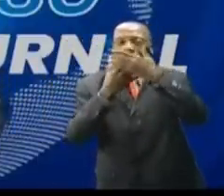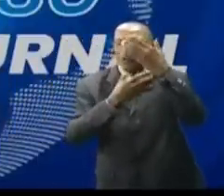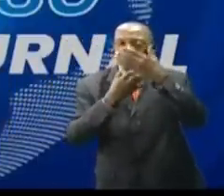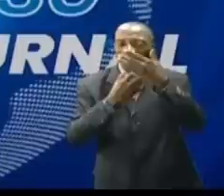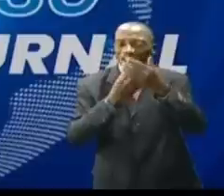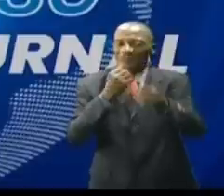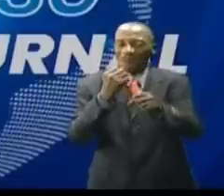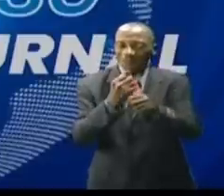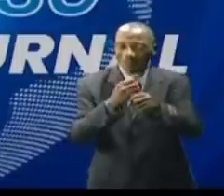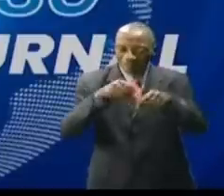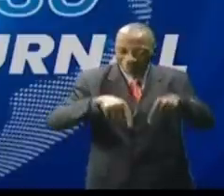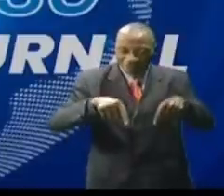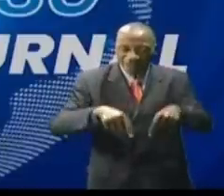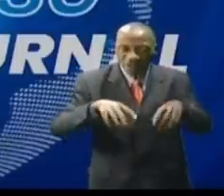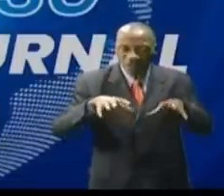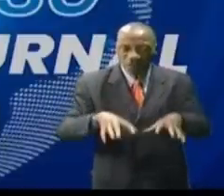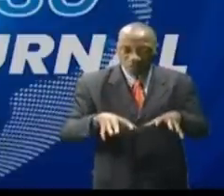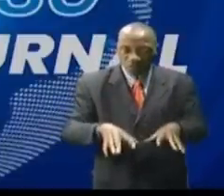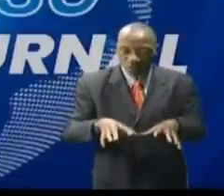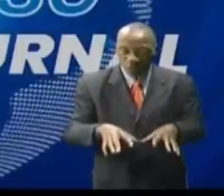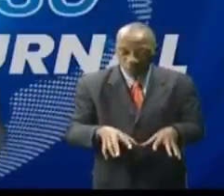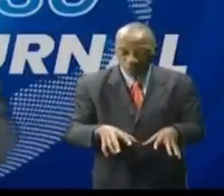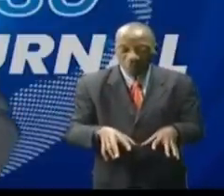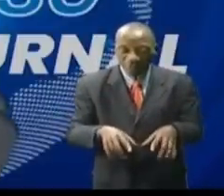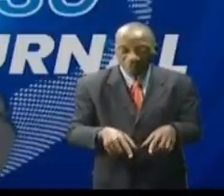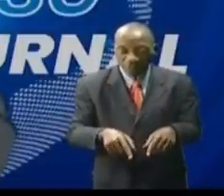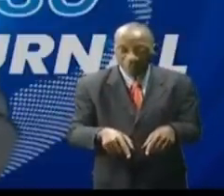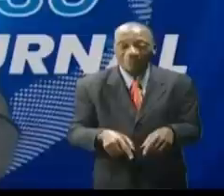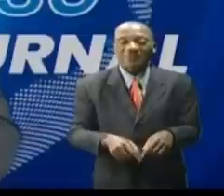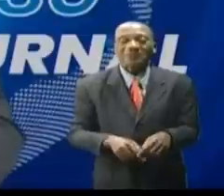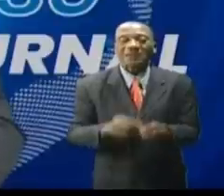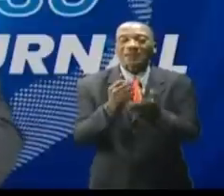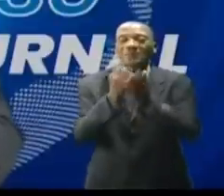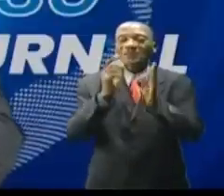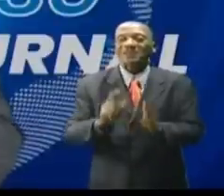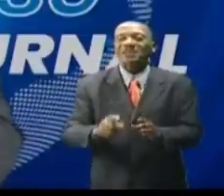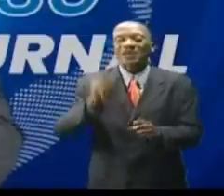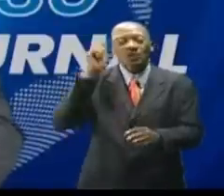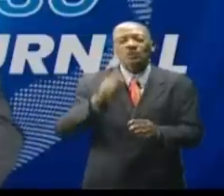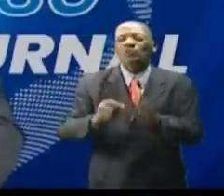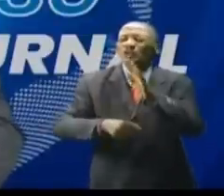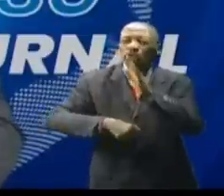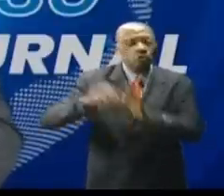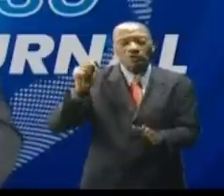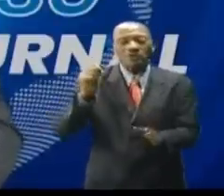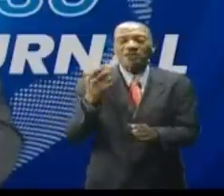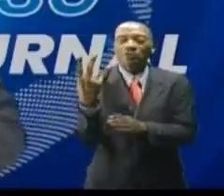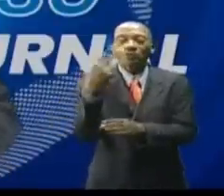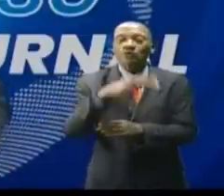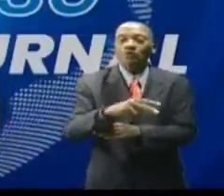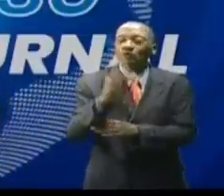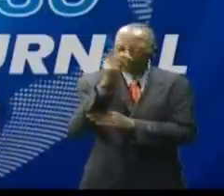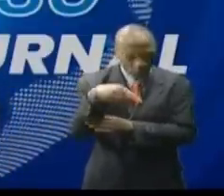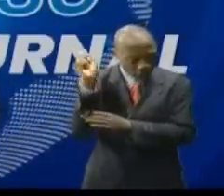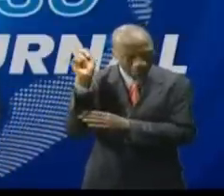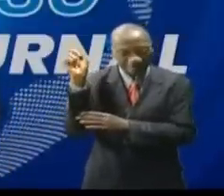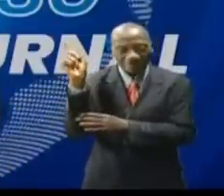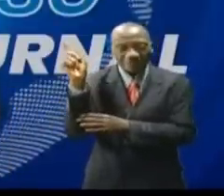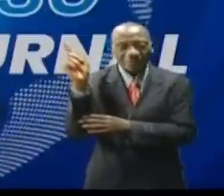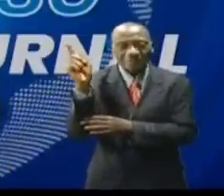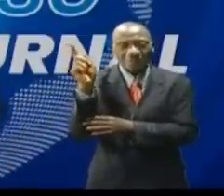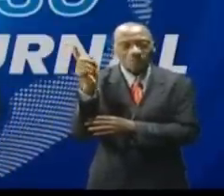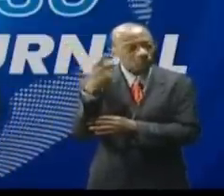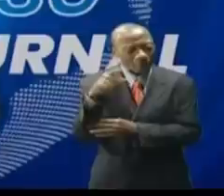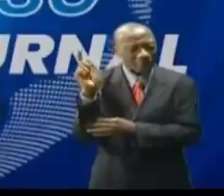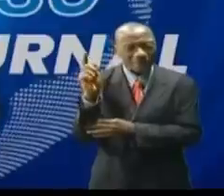la République du Rwanda en République démocratique du Congo, de quitter le territoire congolais en déant 48 heures à dater de la